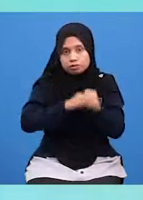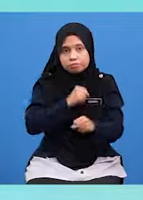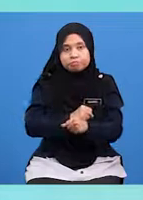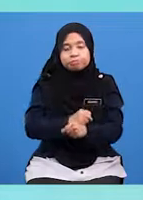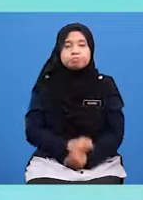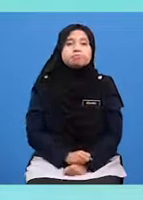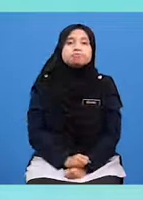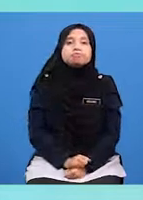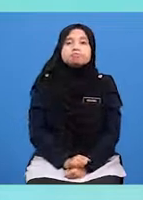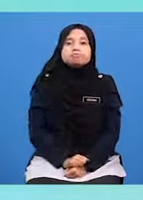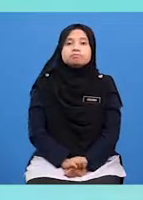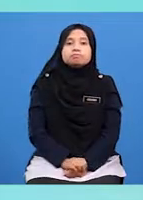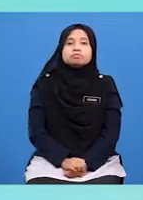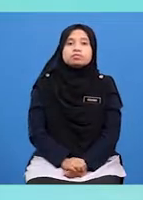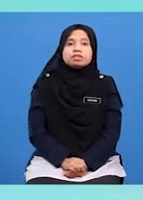2 tahun.